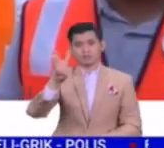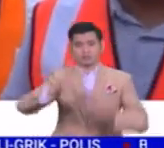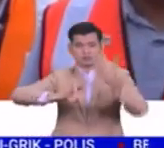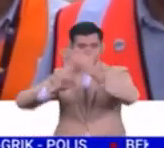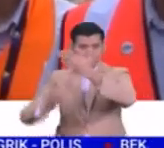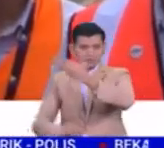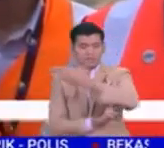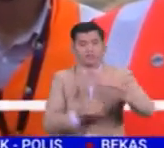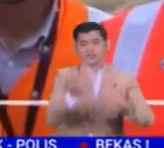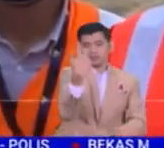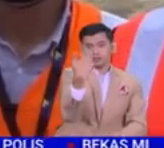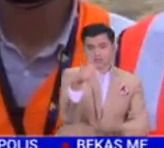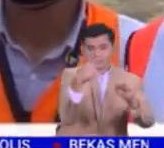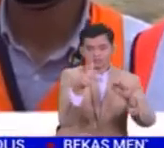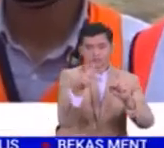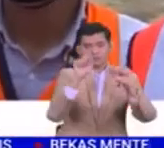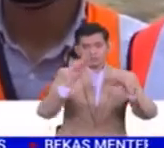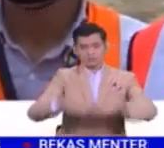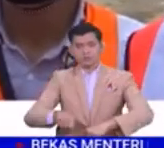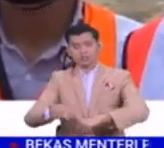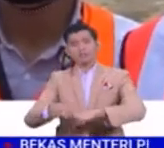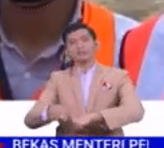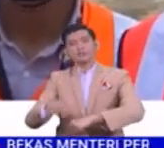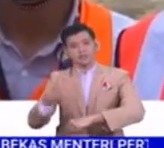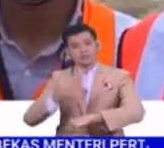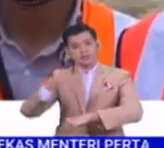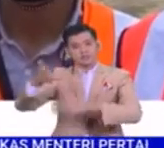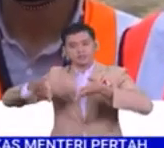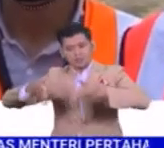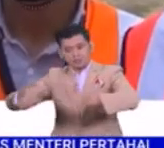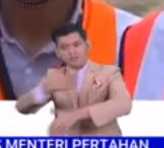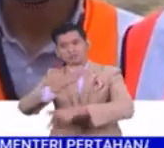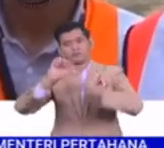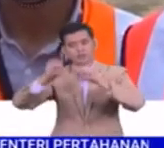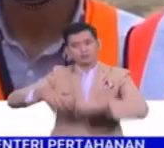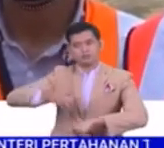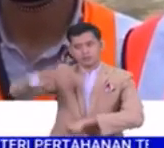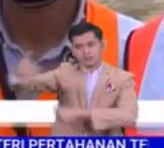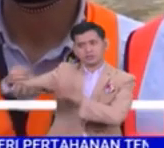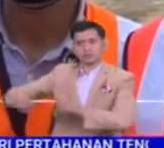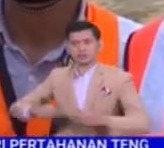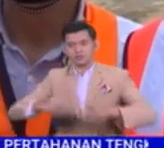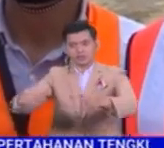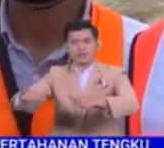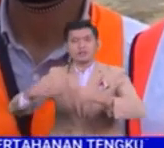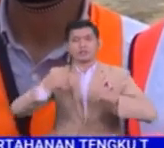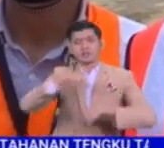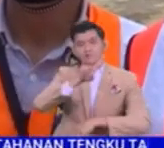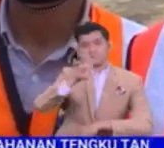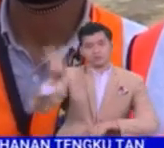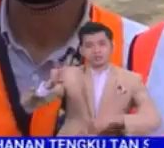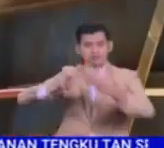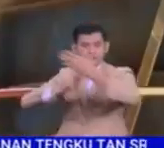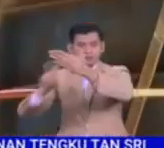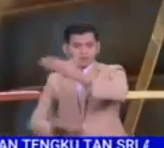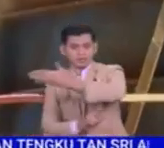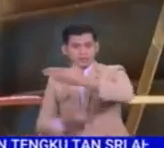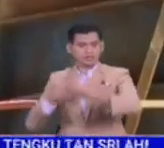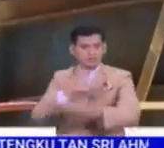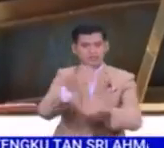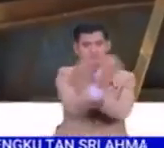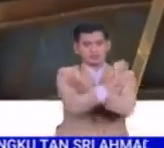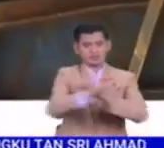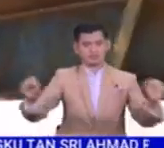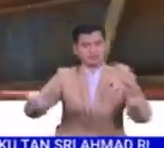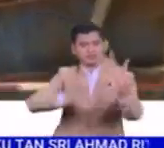13 jambatan merentasi jalan dan 13 jambatan merentasi sungai. So, dalam negeri Kelantan kita 26 total jambatan.